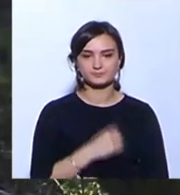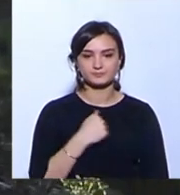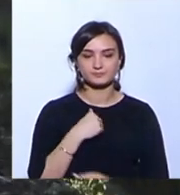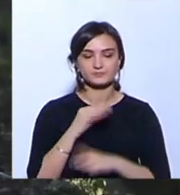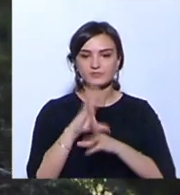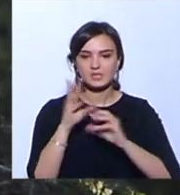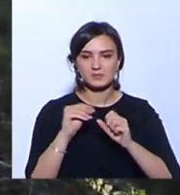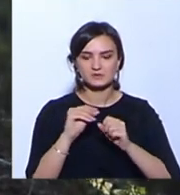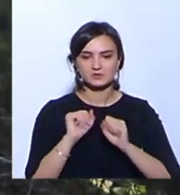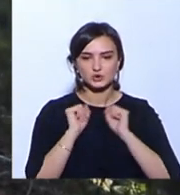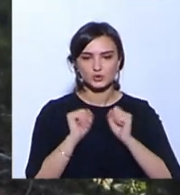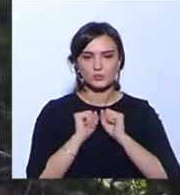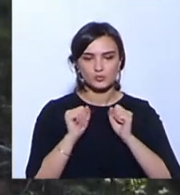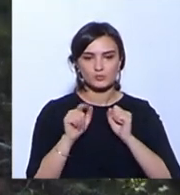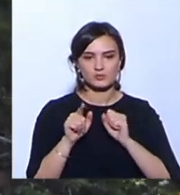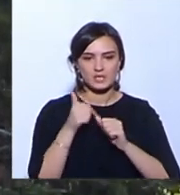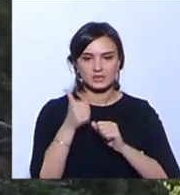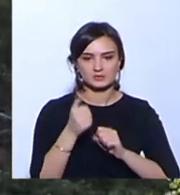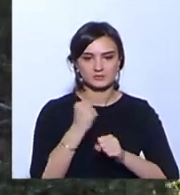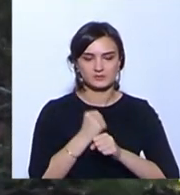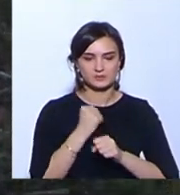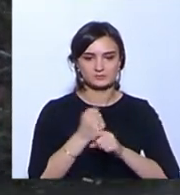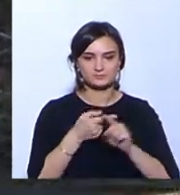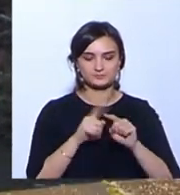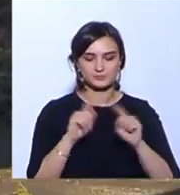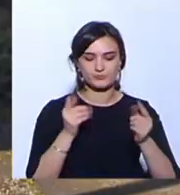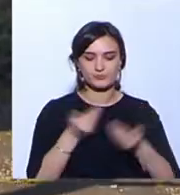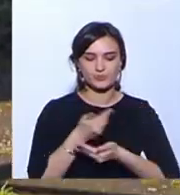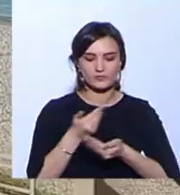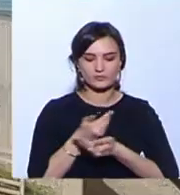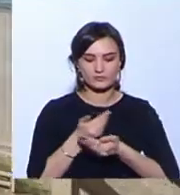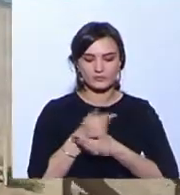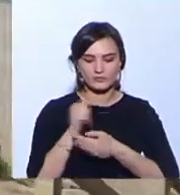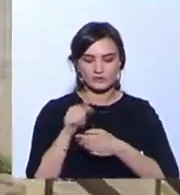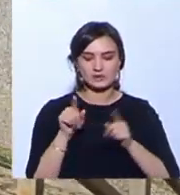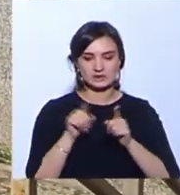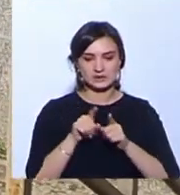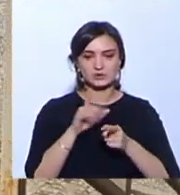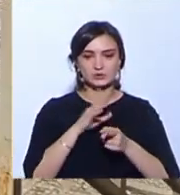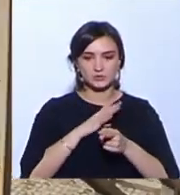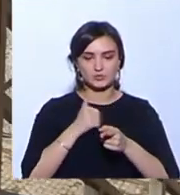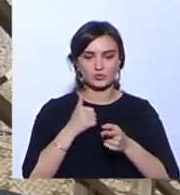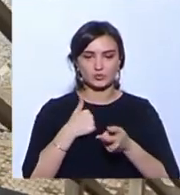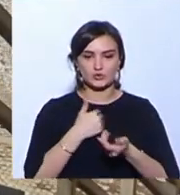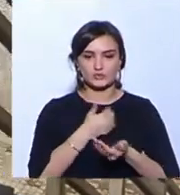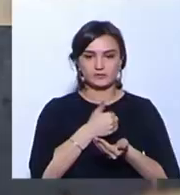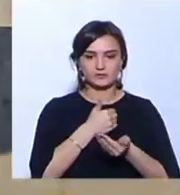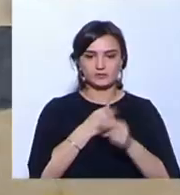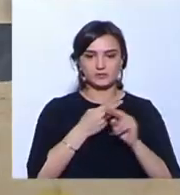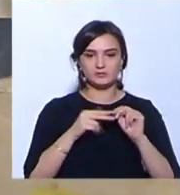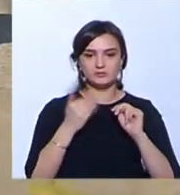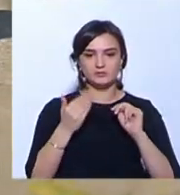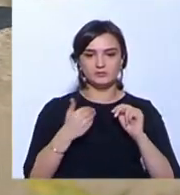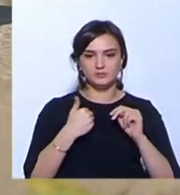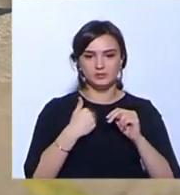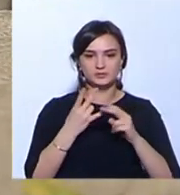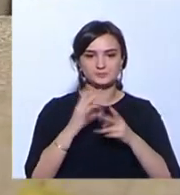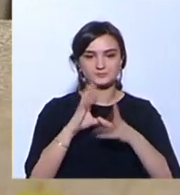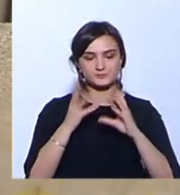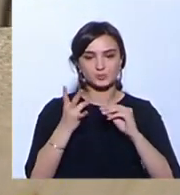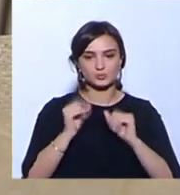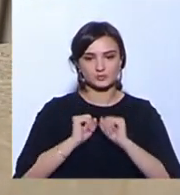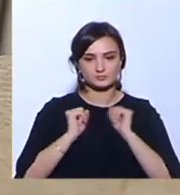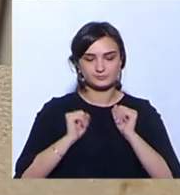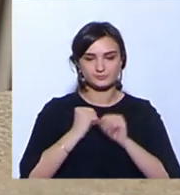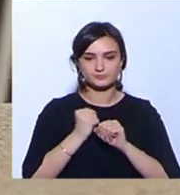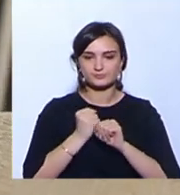მაქსიმალისტი ვარ ცხოვრებაში. თუ გინდა, რომ ცხოვრება ისეთი იყოს, როგორიც შენ გინდა, ამისათვის შენ მაქსიმალური უნდა გააკეთო